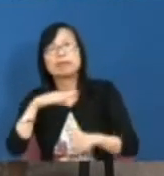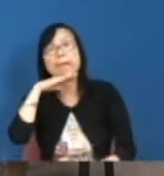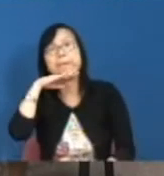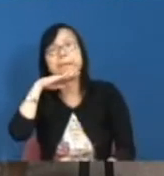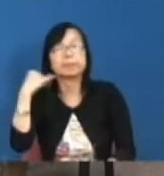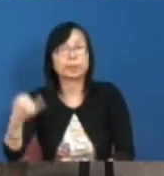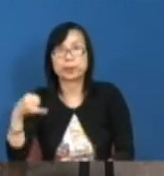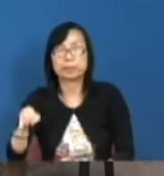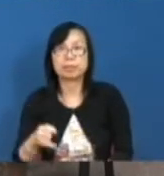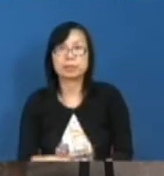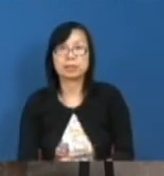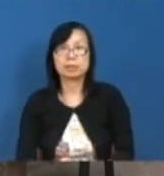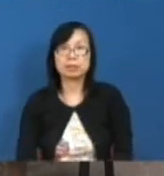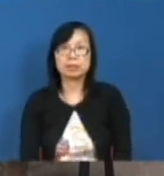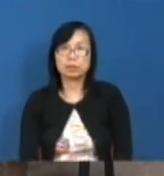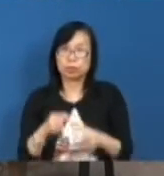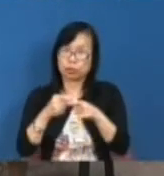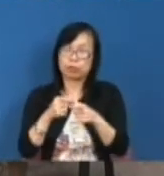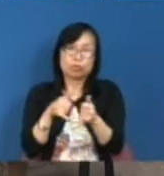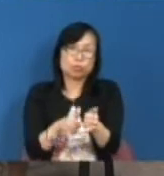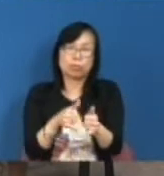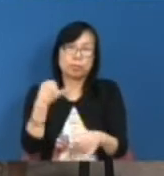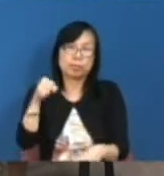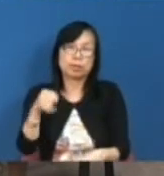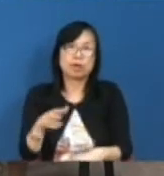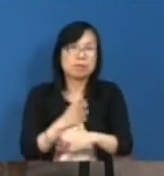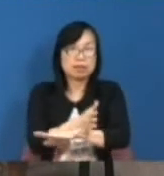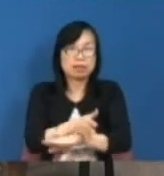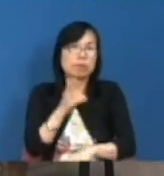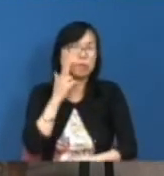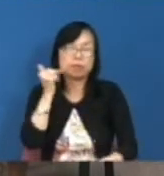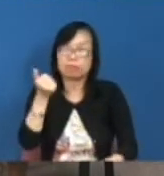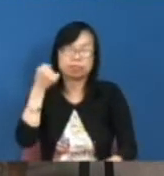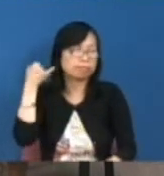樓貴。工資追不到，社會福利跟不上，